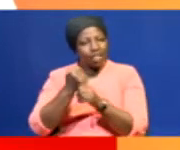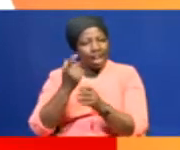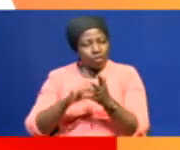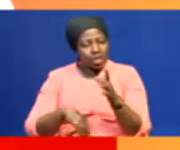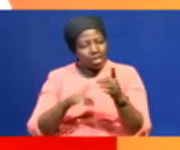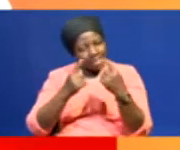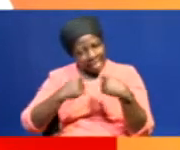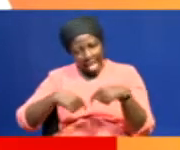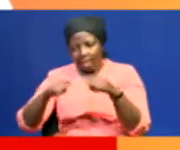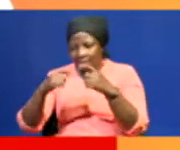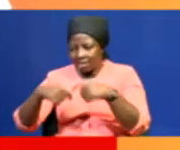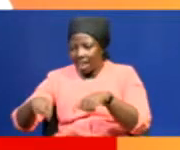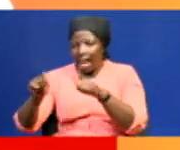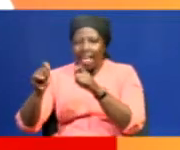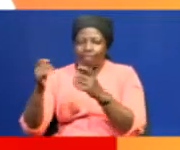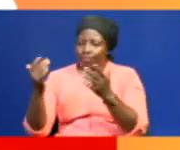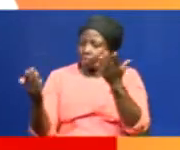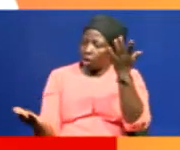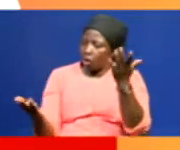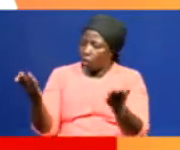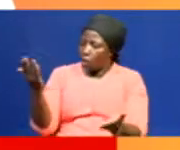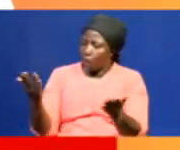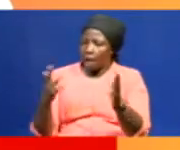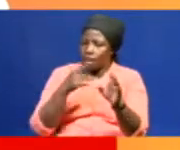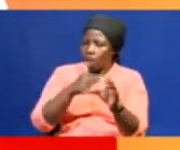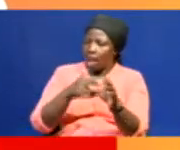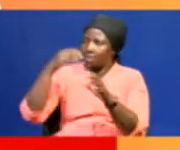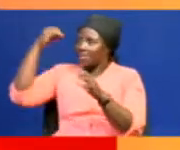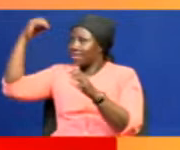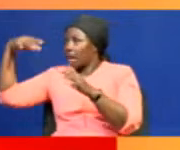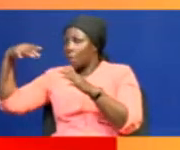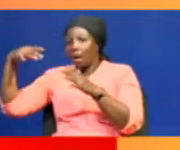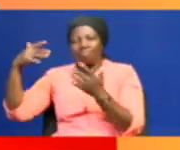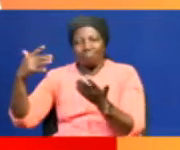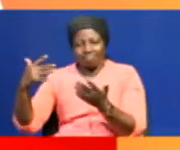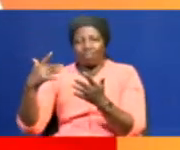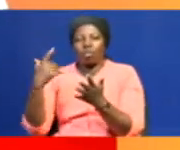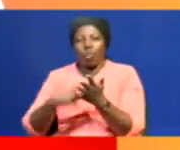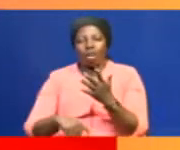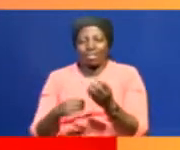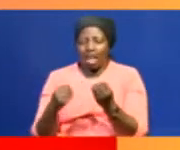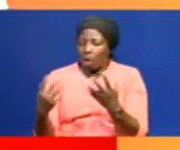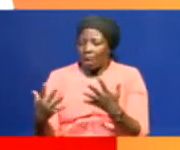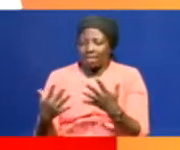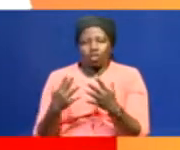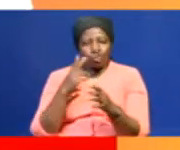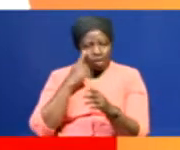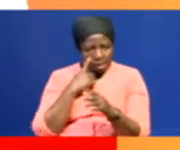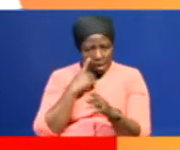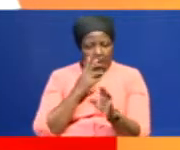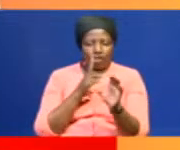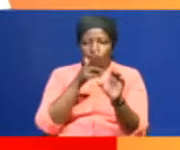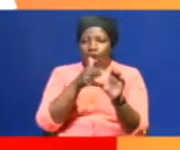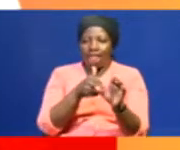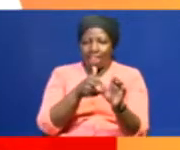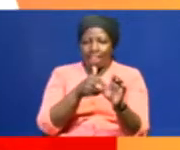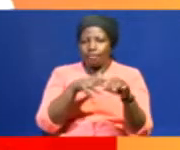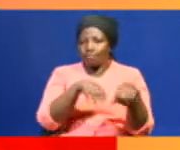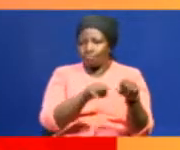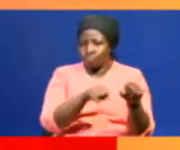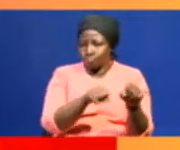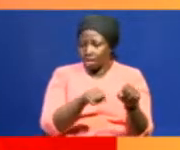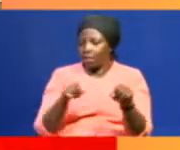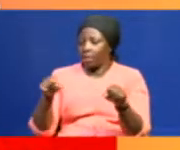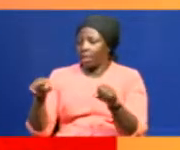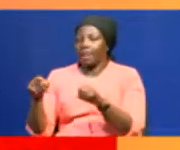tuka compare the cost. Unaangalia zile pesa ambazo unatumia kwa kununua mafuta ni mingi kuliko zile pesa ambayo utatumia kuchaji pikipiki